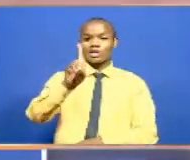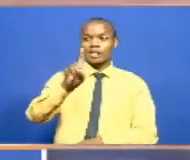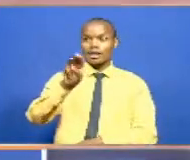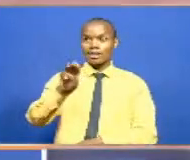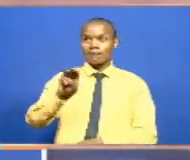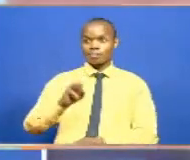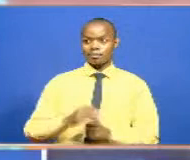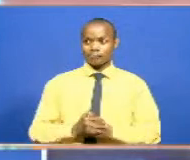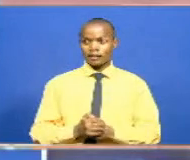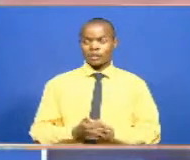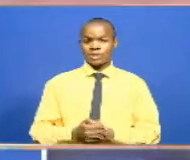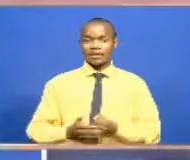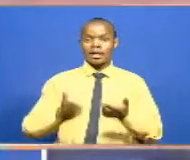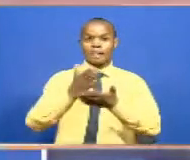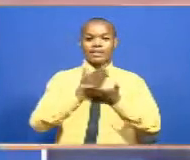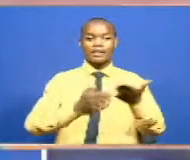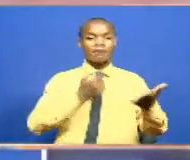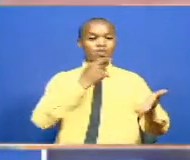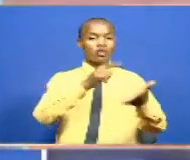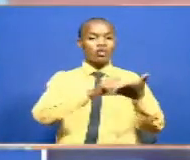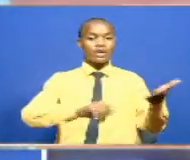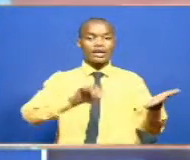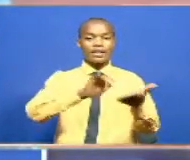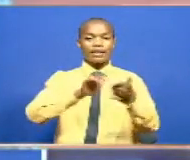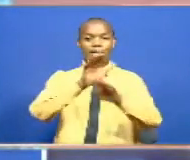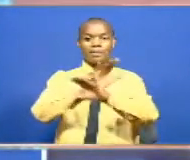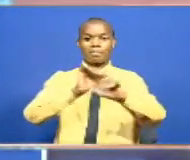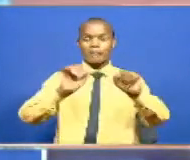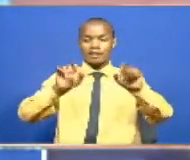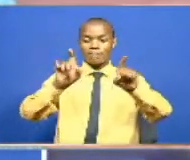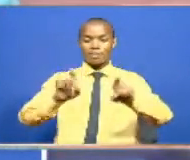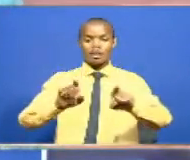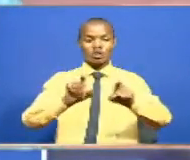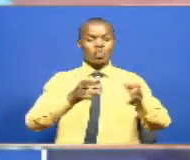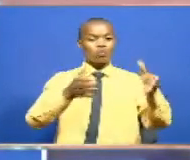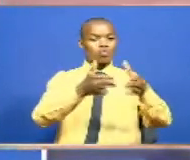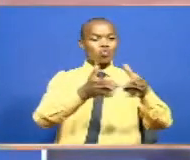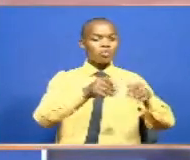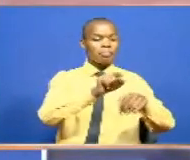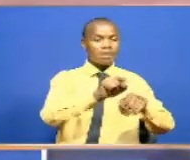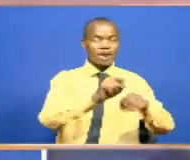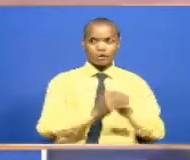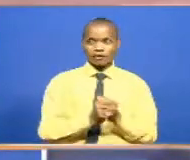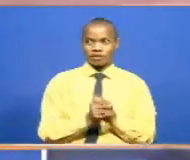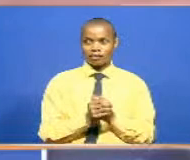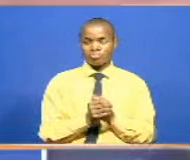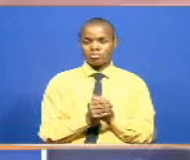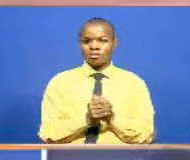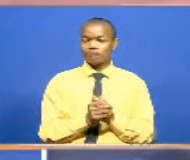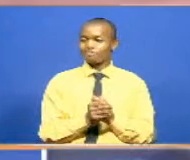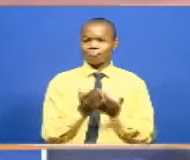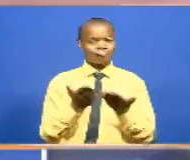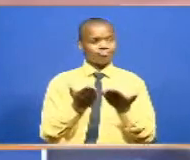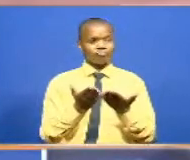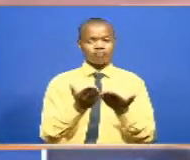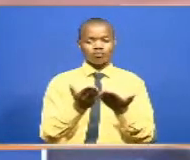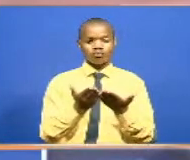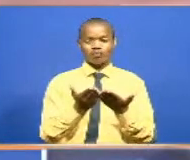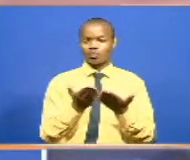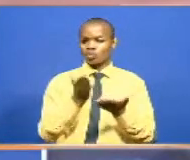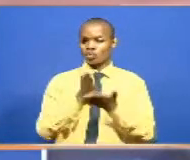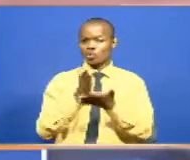wanasema lazima rais wa nchi hii atoke jimbo fulani. My friend, you are living in the past.